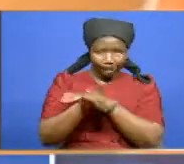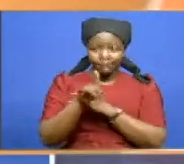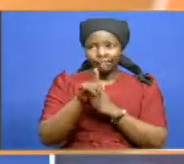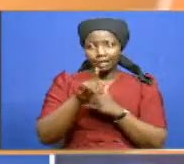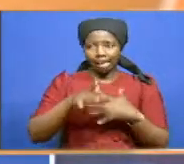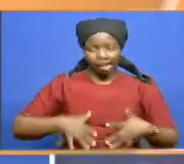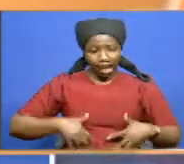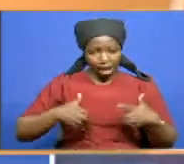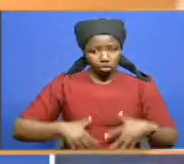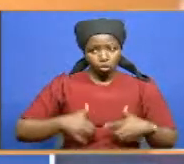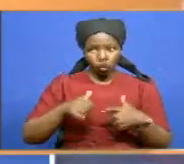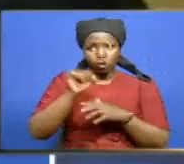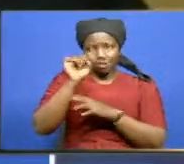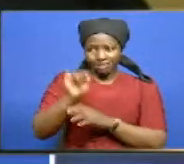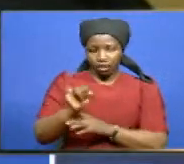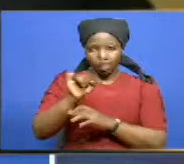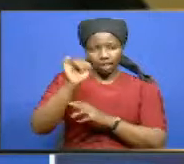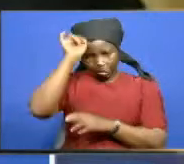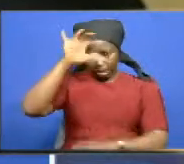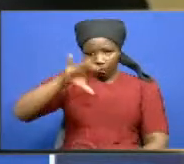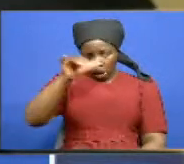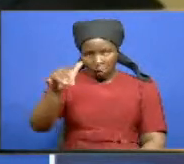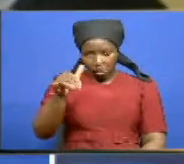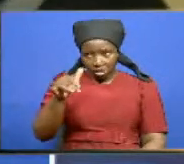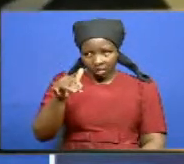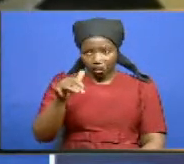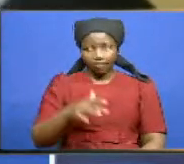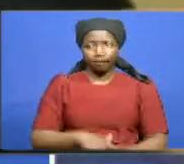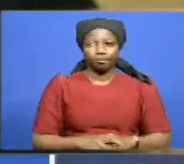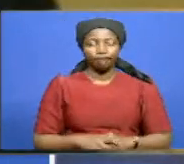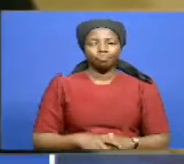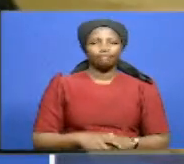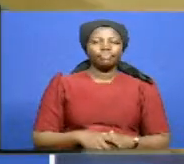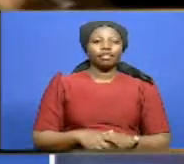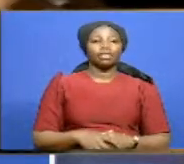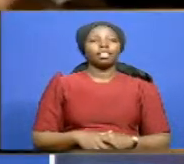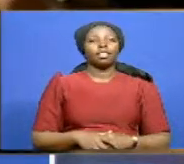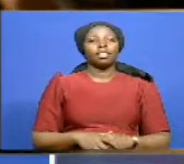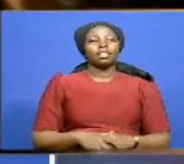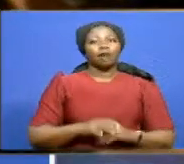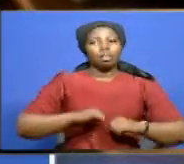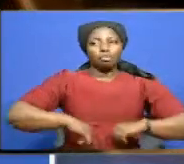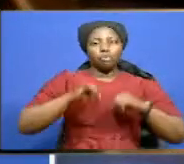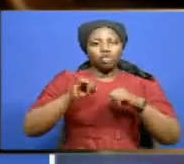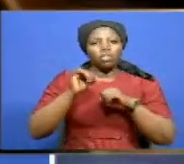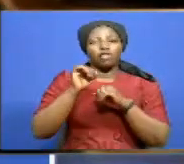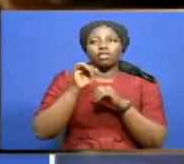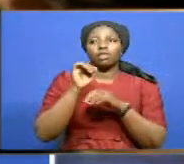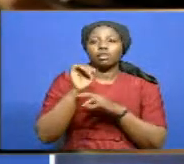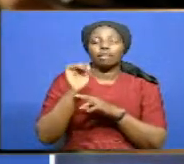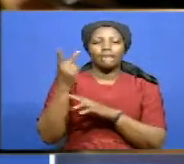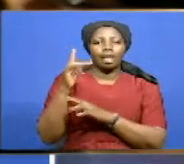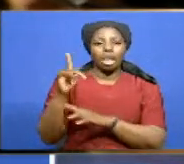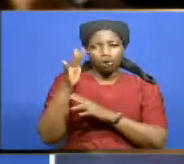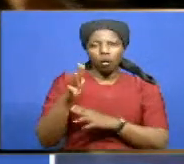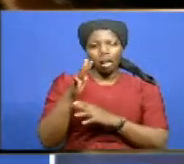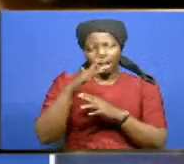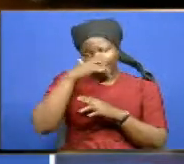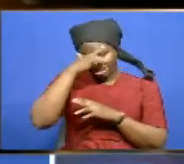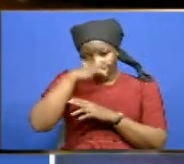Kiambu. Mwenyekiti wa tawi la Thika la chama cha wanasheria hapa nchini Daniel Gashau amesema msako huo wa